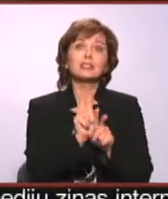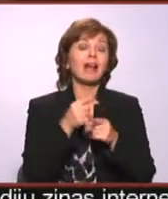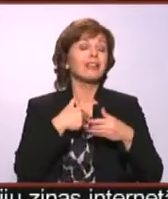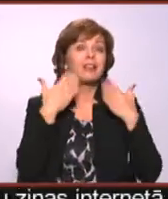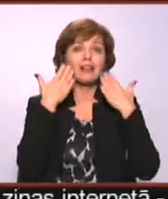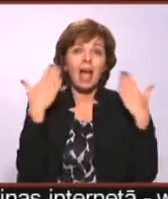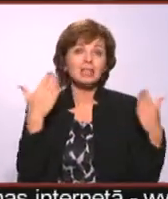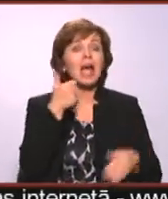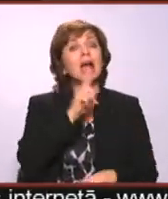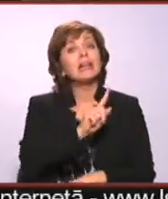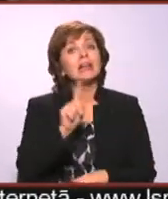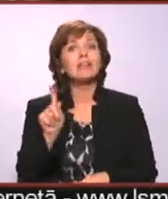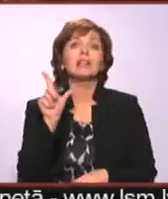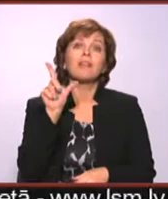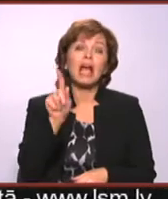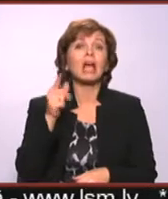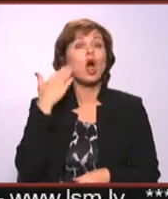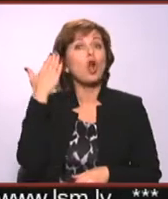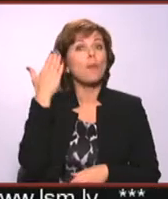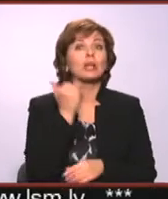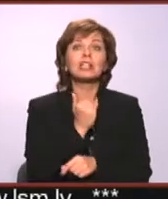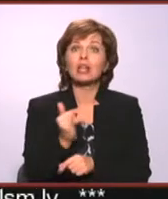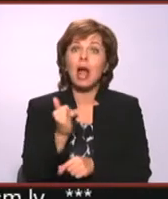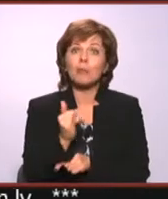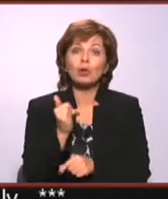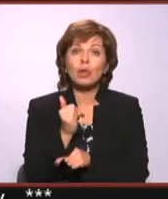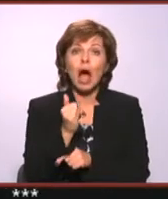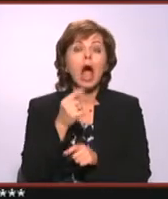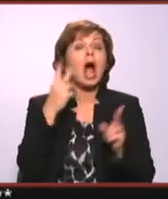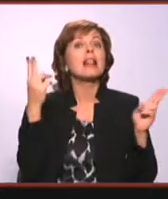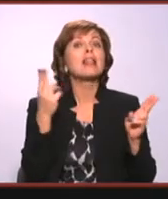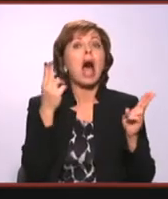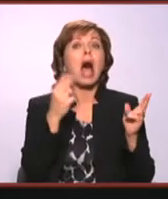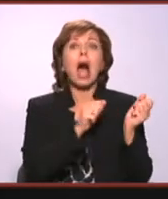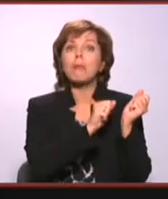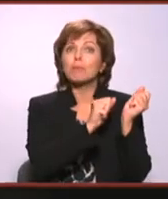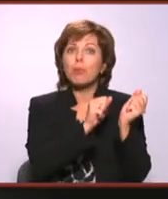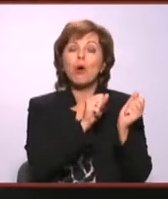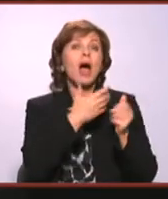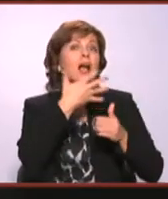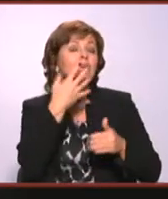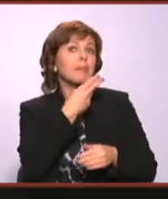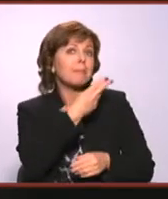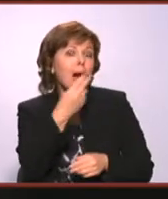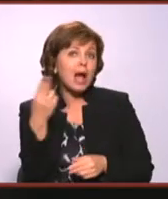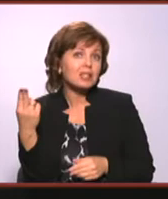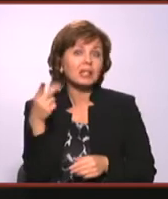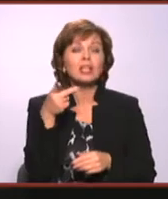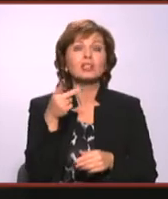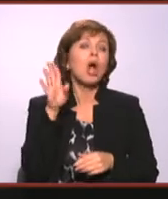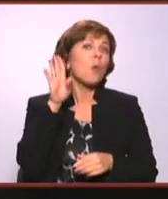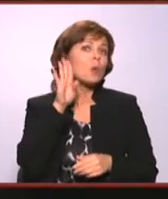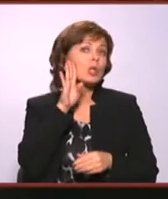viens varēja doties romantiskā ekskursijā un lāpu gaismā apskatīt kādreizējās muižas sēkas un uzklausīt